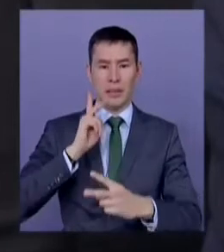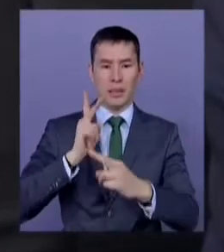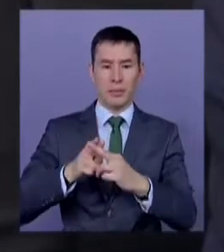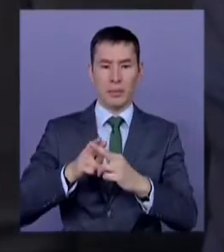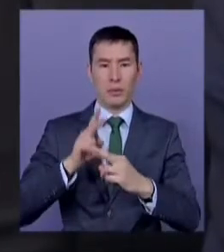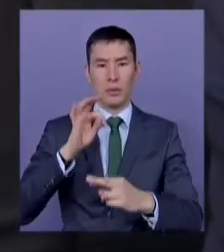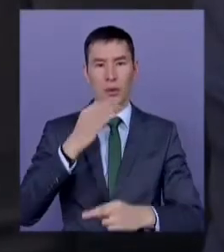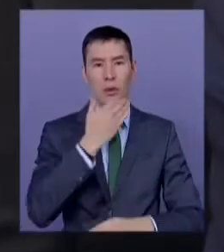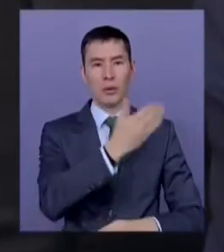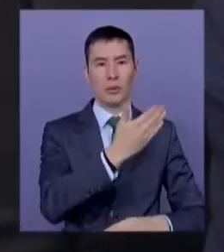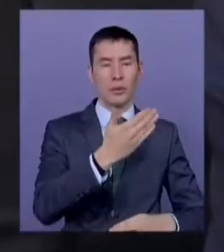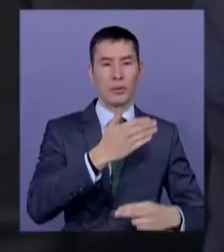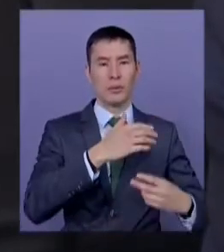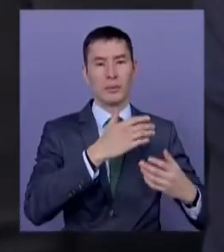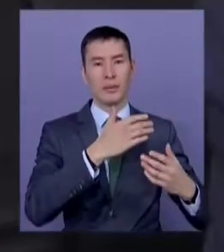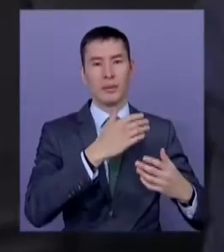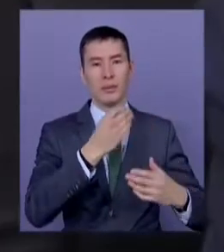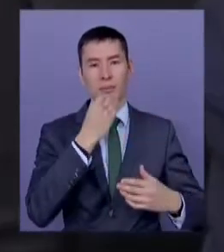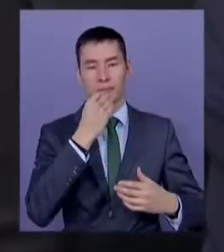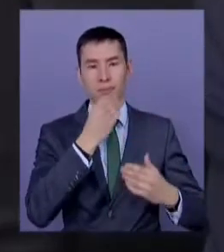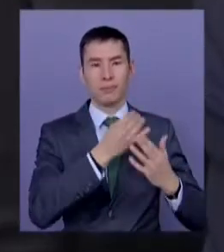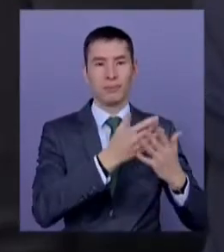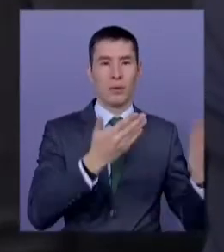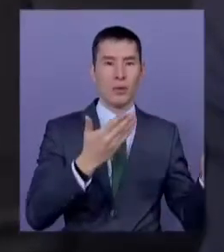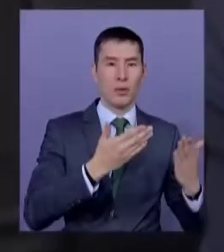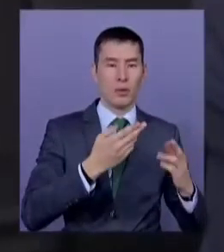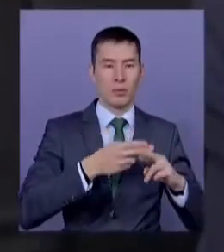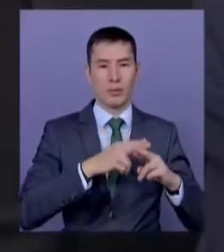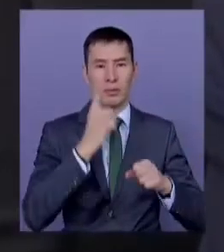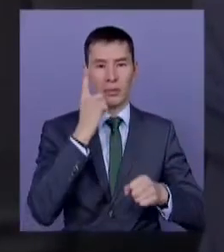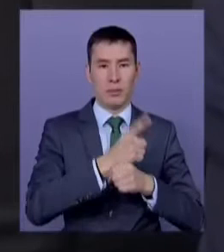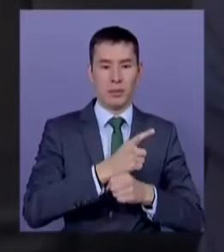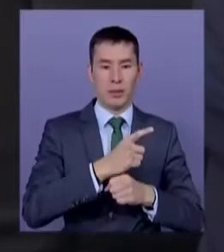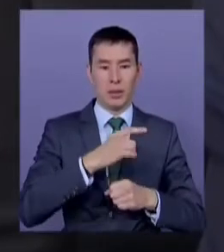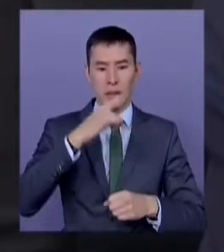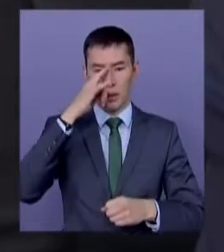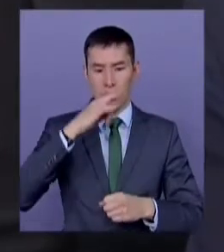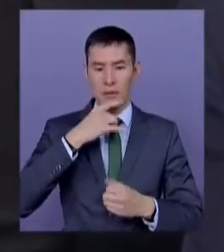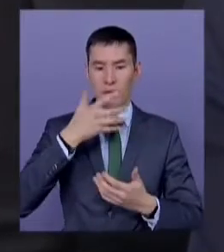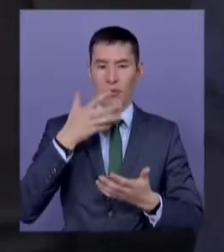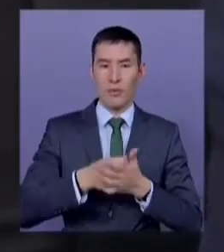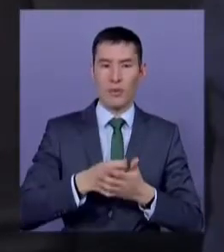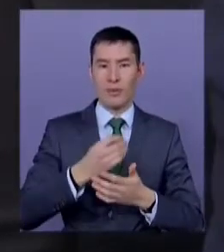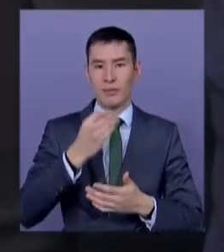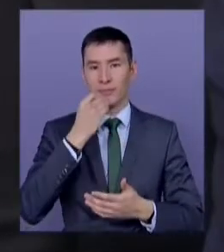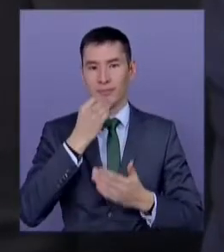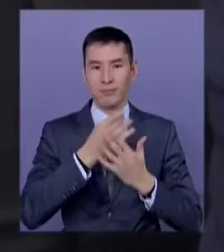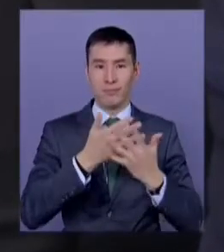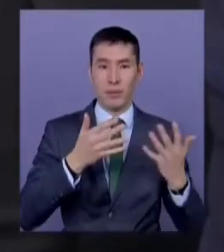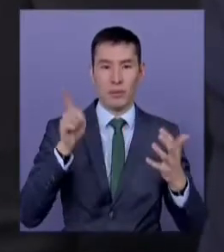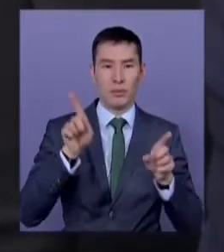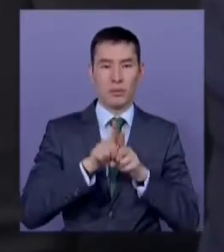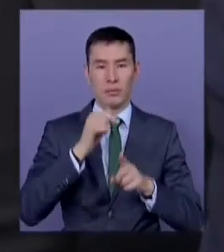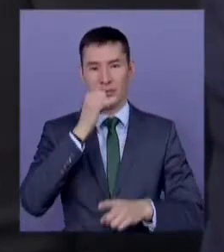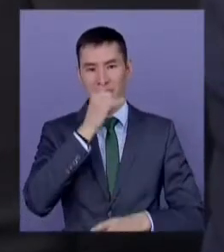жүйеде басқұлттардың тағамын ортақ жүйеге келіп салуға болмайды. Мысалы қазақтың өзінің ұлттық тағамдары бар.